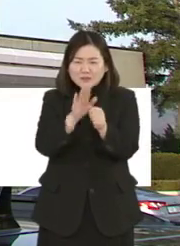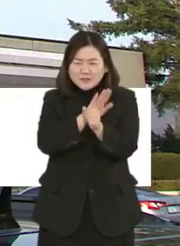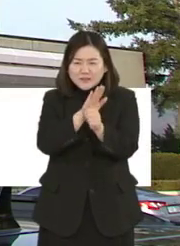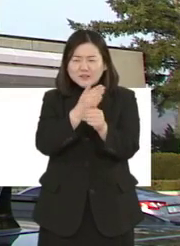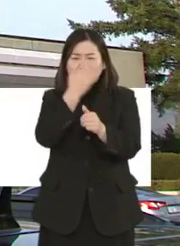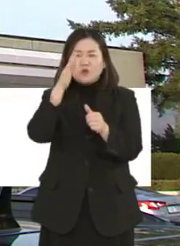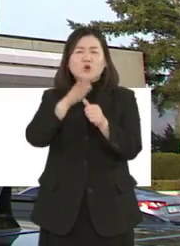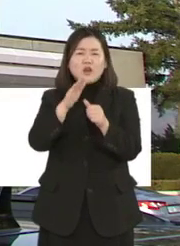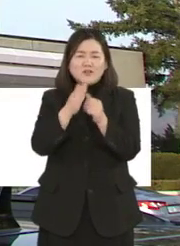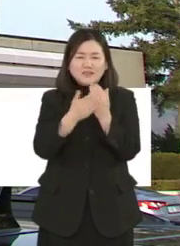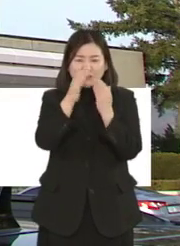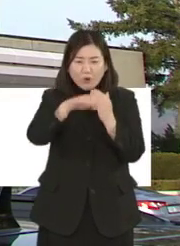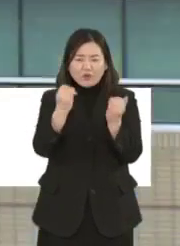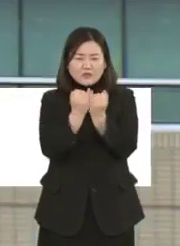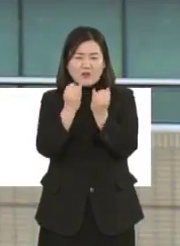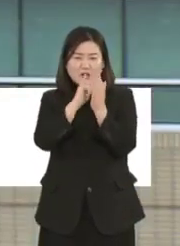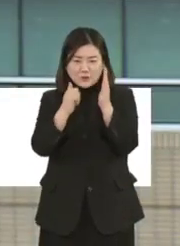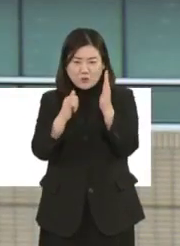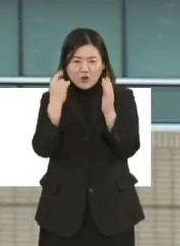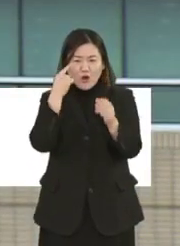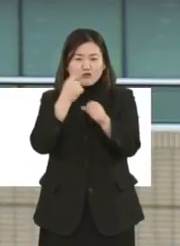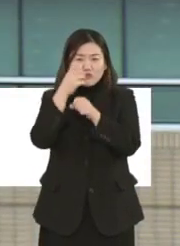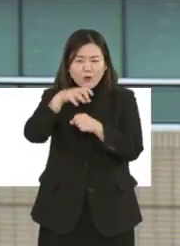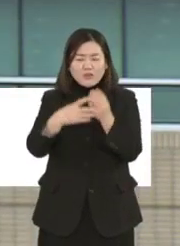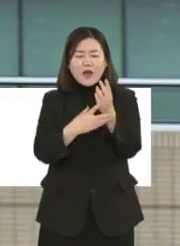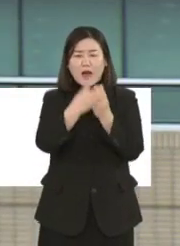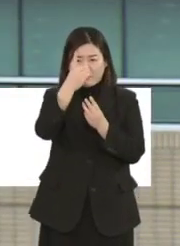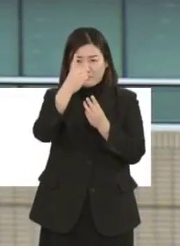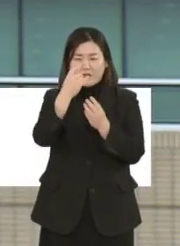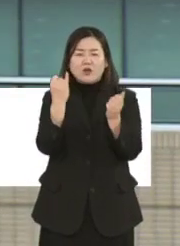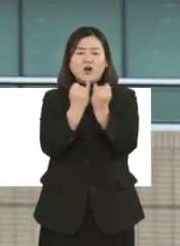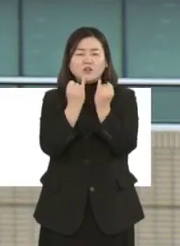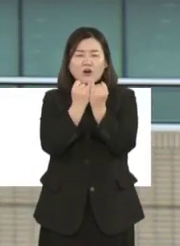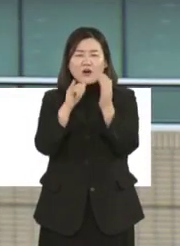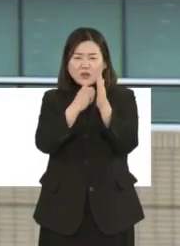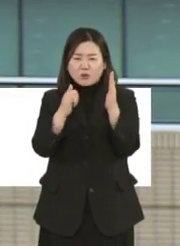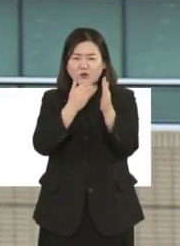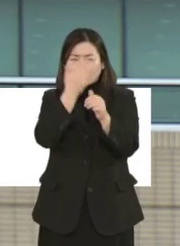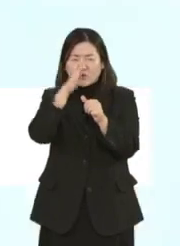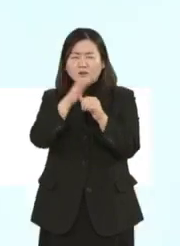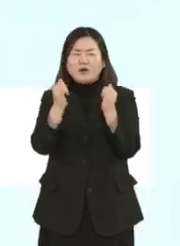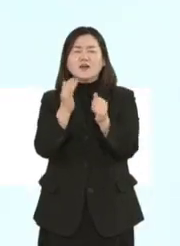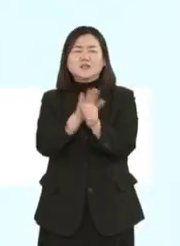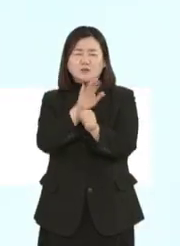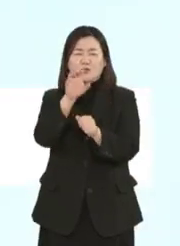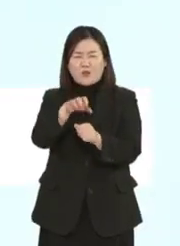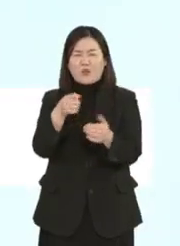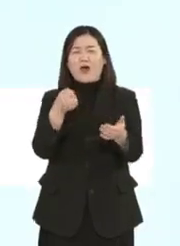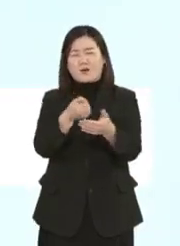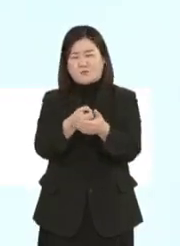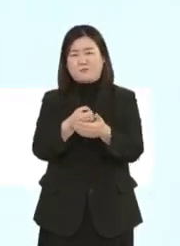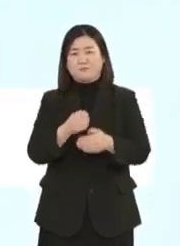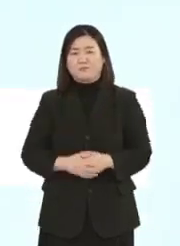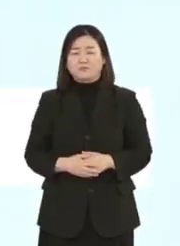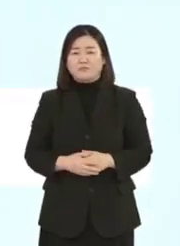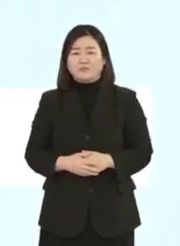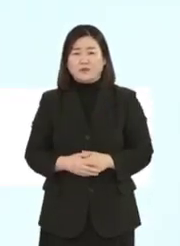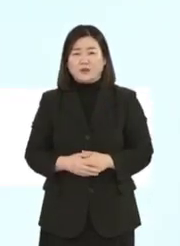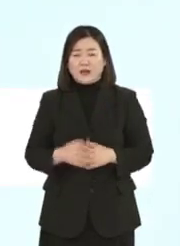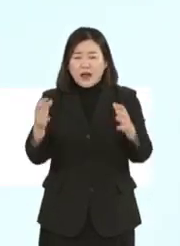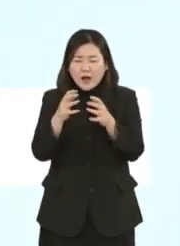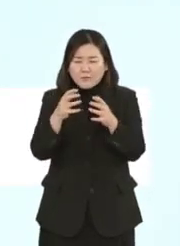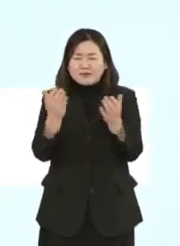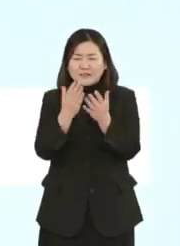서비스원과 청소년 재능원 여성 가족 연구원을 여성가족 청소년 사회 서비스원으로 합치기로 했습니다